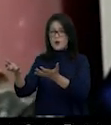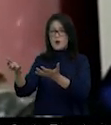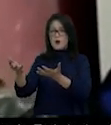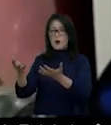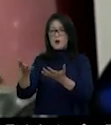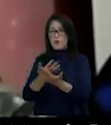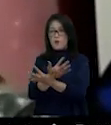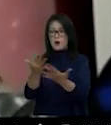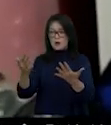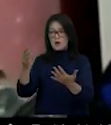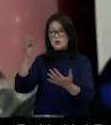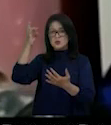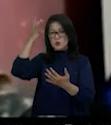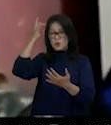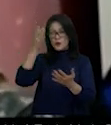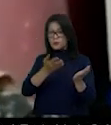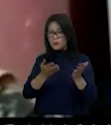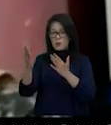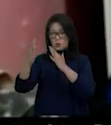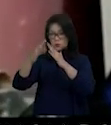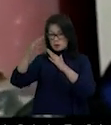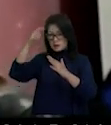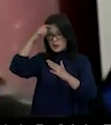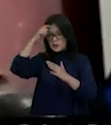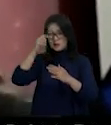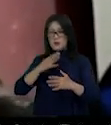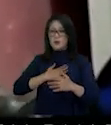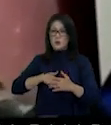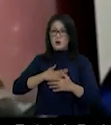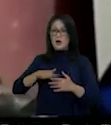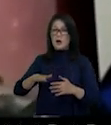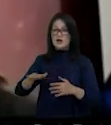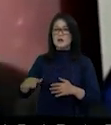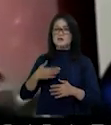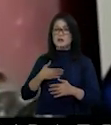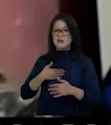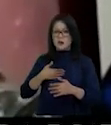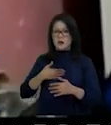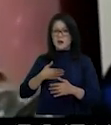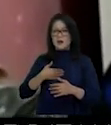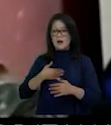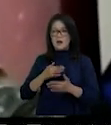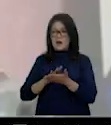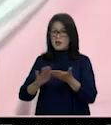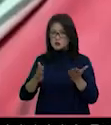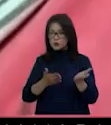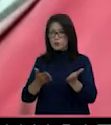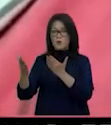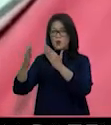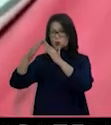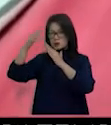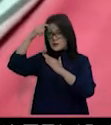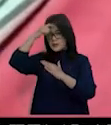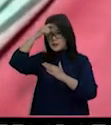Sama sopirnya itu. Terus saya, aduh anakku. Terus saya ambil hal itu, udah langsung rumah sakit.